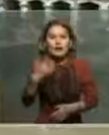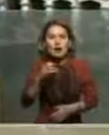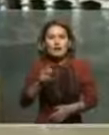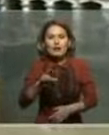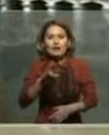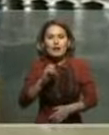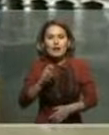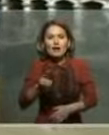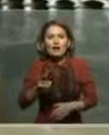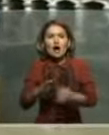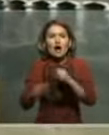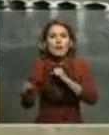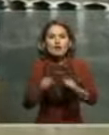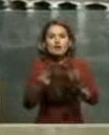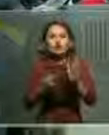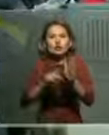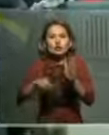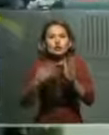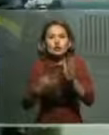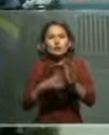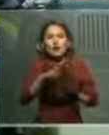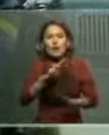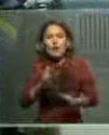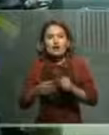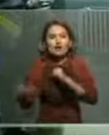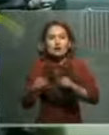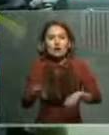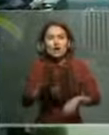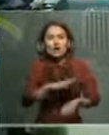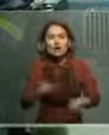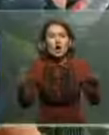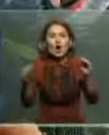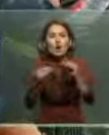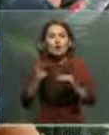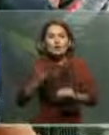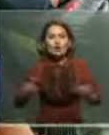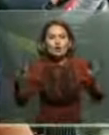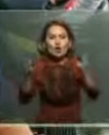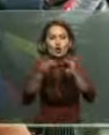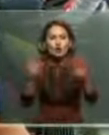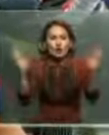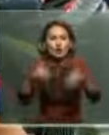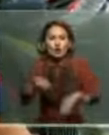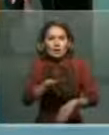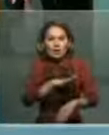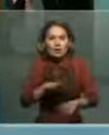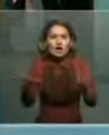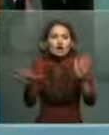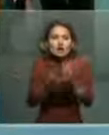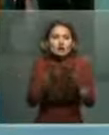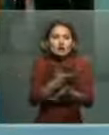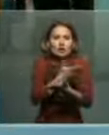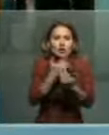сәуірде Непалда магнитудасы 7,9 балдық жер сілкініп, салдарынан 10 мыңдаған үй қирап қалды. Катмандуда жарықтың